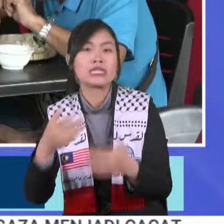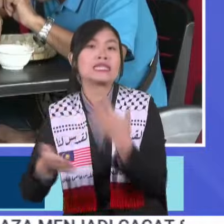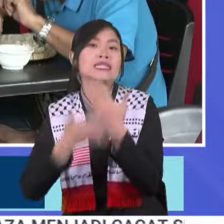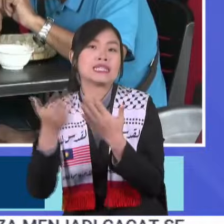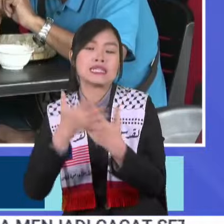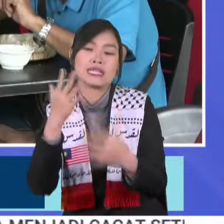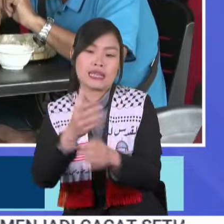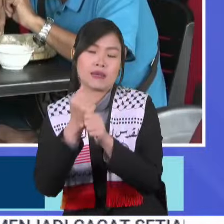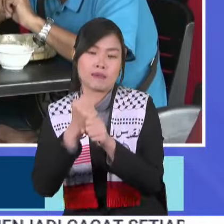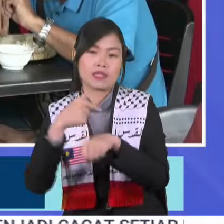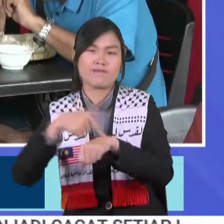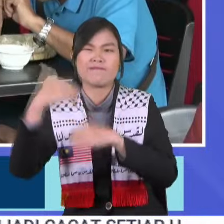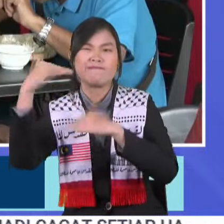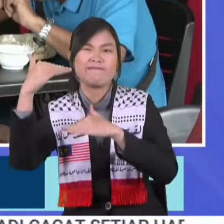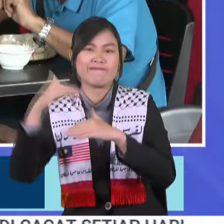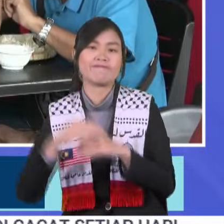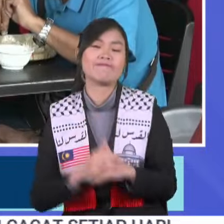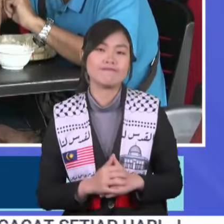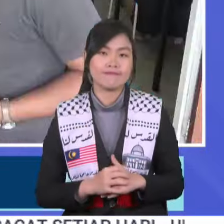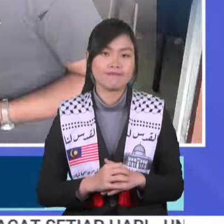diperoleh atas kekangan masa.